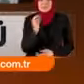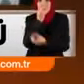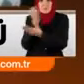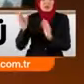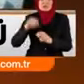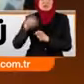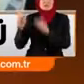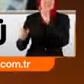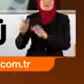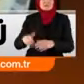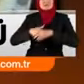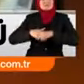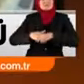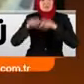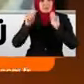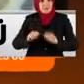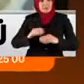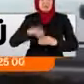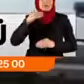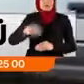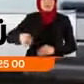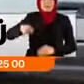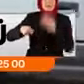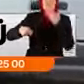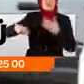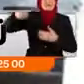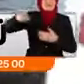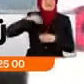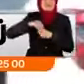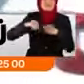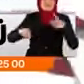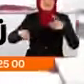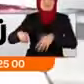tokalaştıktan sonra elindeki poşetten silahını çıkartıp